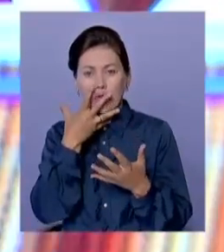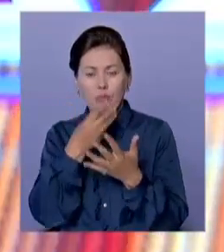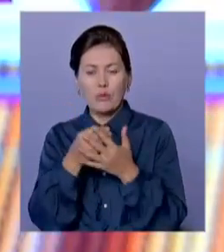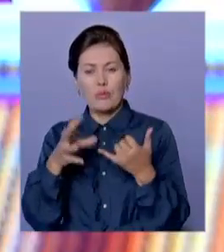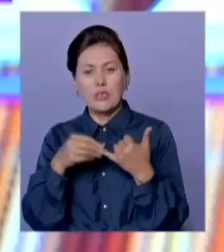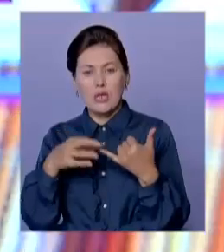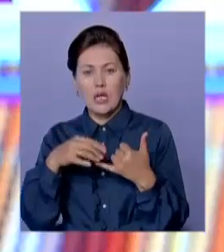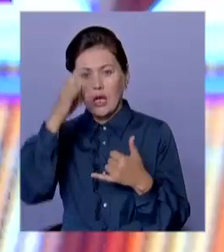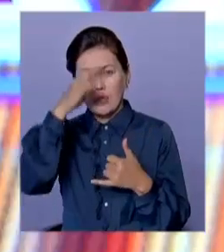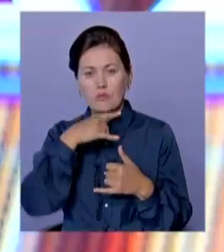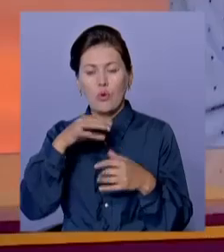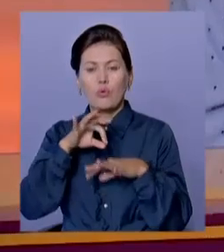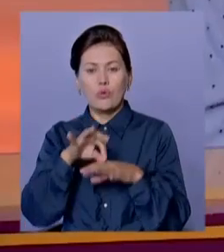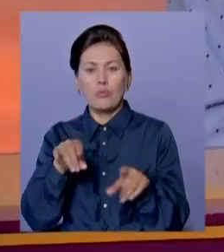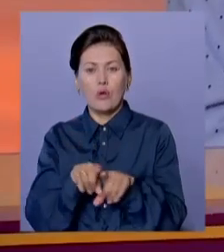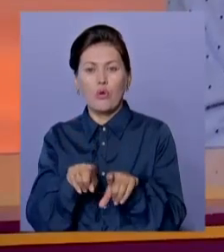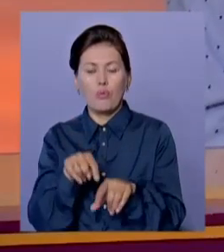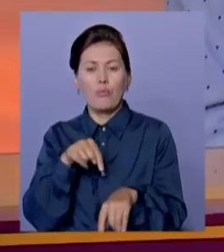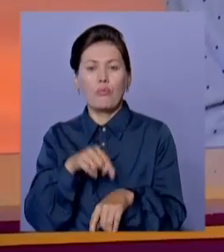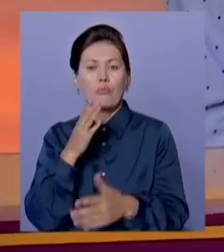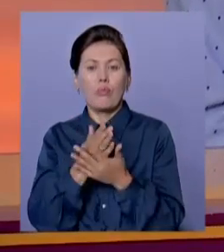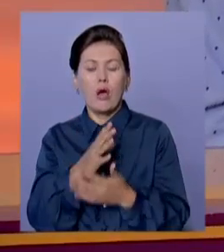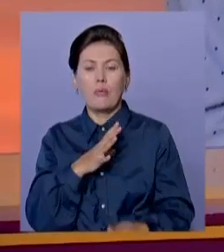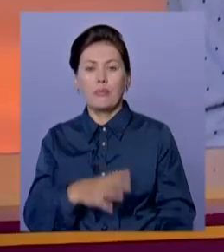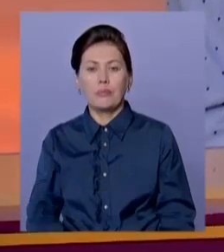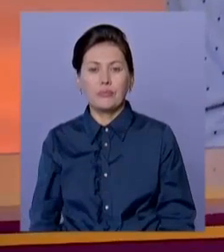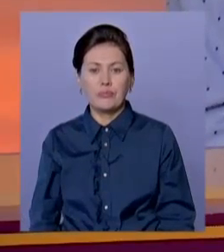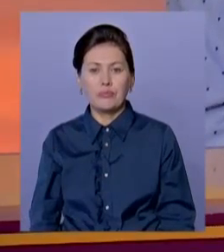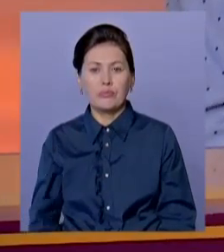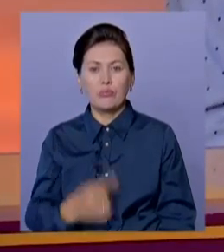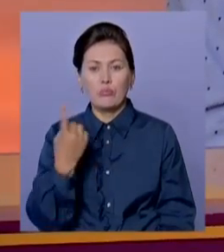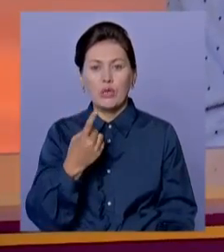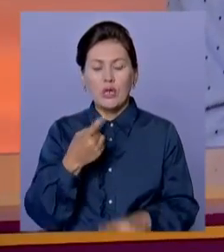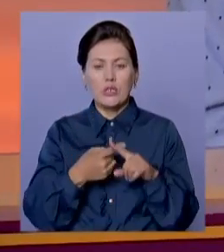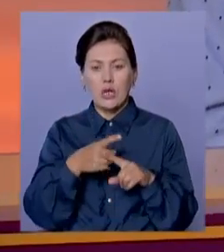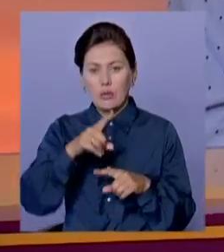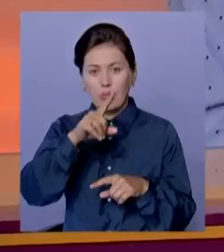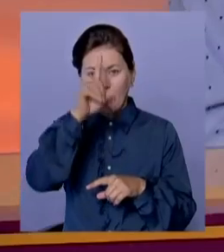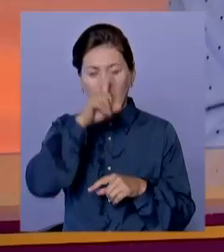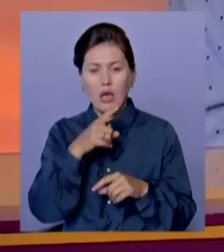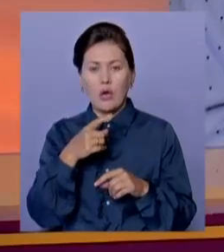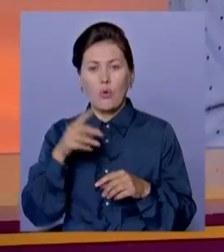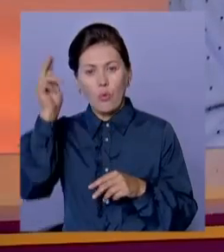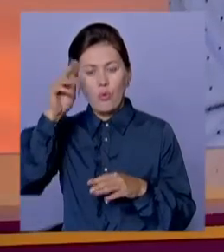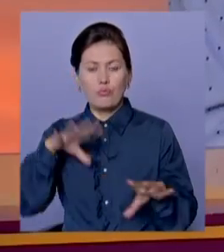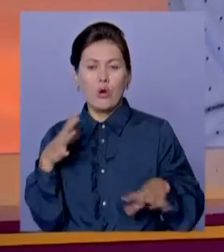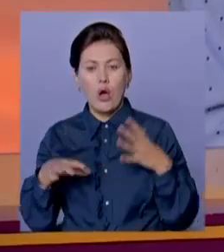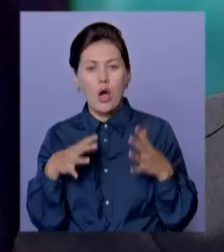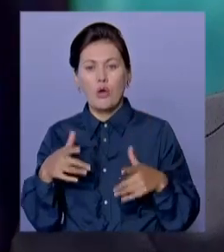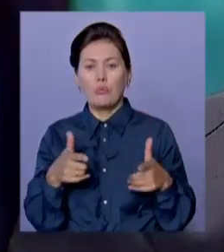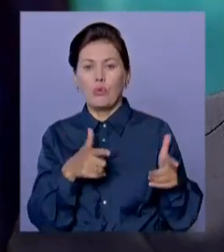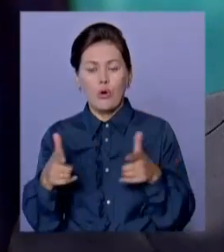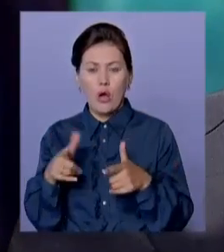атқаннан кейін ба? Әрине, ең бастысы 1,5 ай бұрын оқу жаттығу жиындарын өткізген болатынбыз.